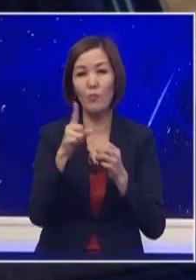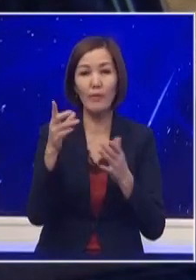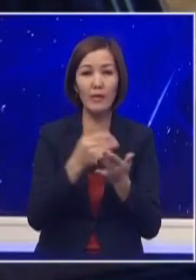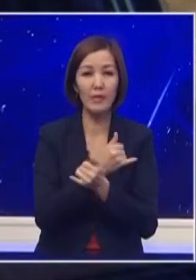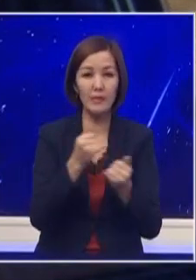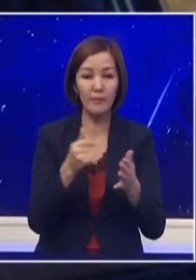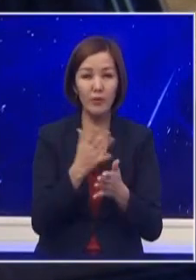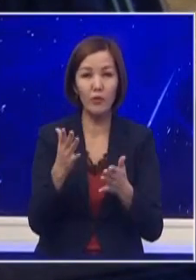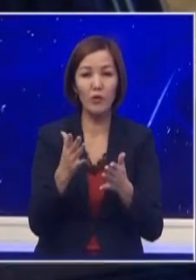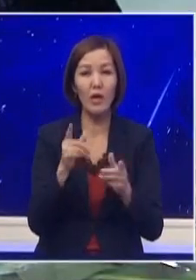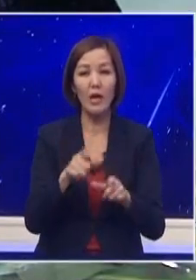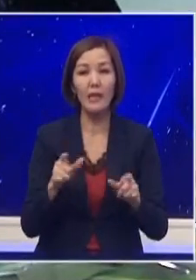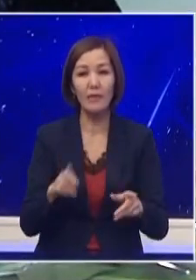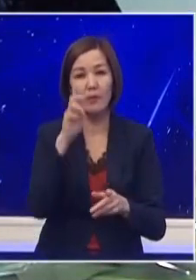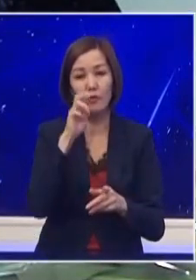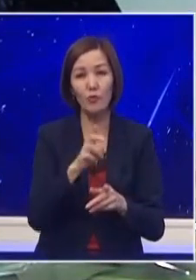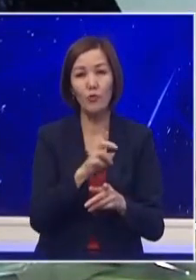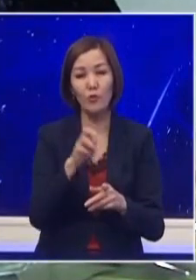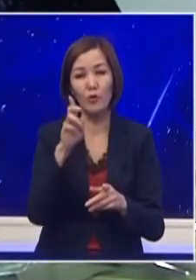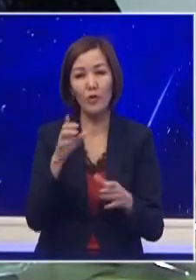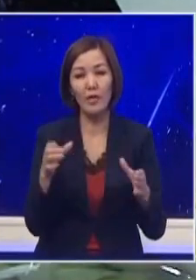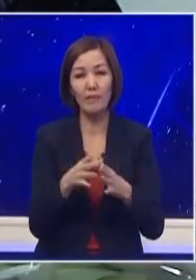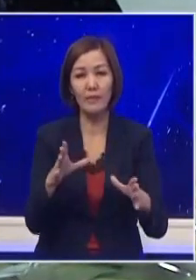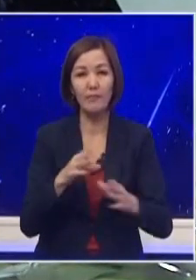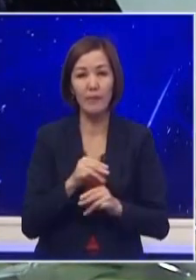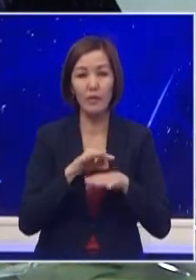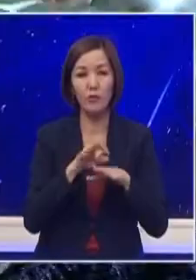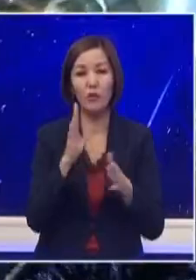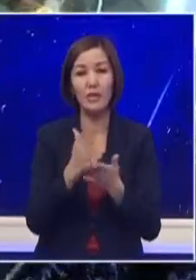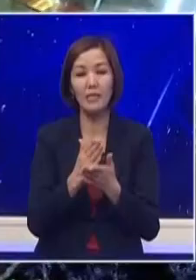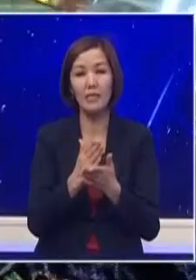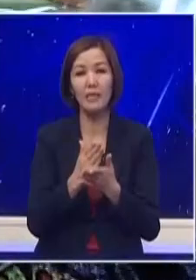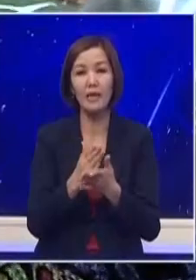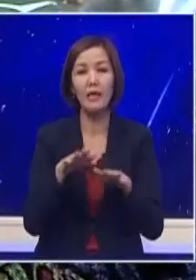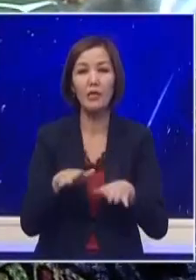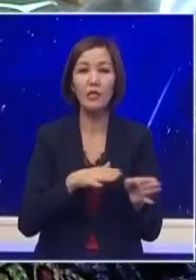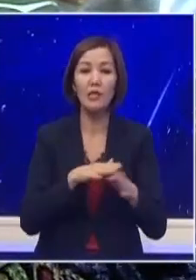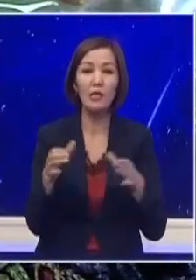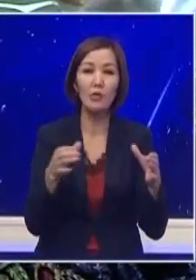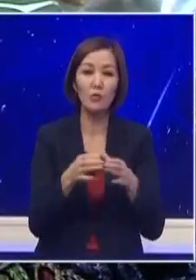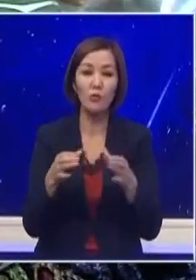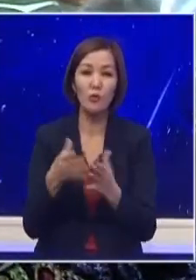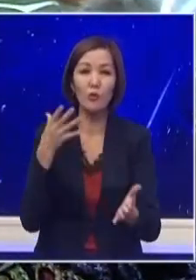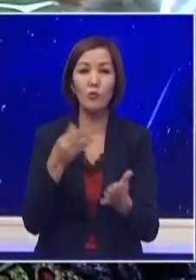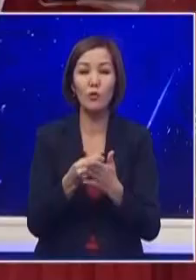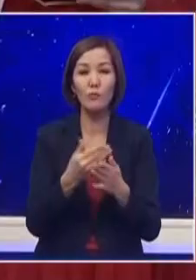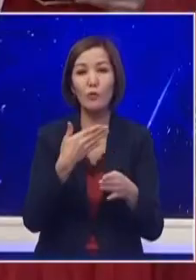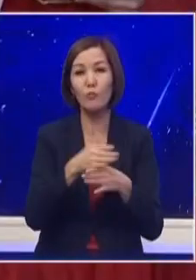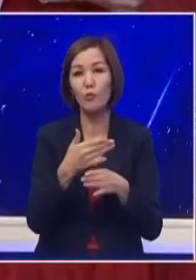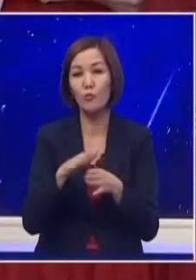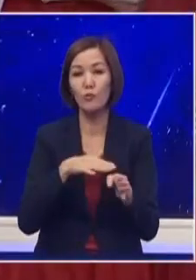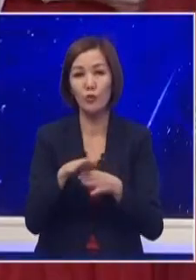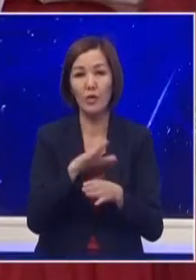төлеу азаматтарға арналған үкіметтік мемлекеттік корпорациясы арқылы жүзеге асырылады. Бұған дейінгі жергілікті атқарушы органдар төлемдерді бөлуді жүзеге